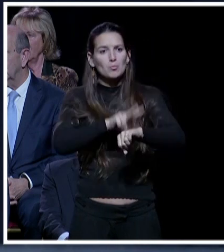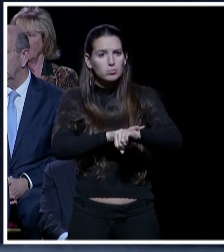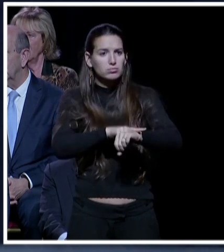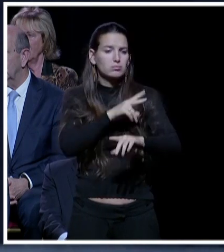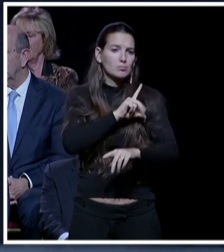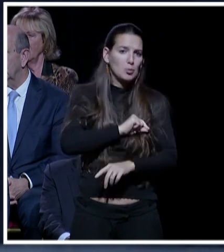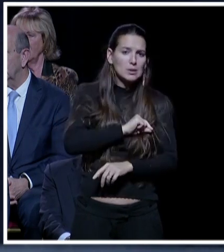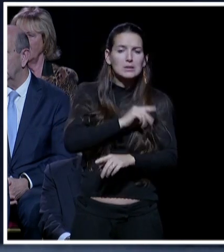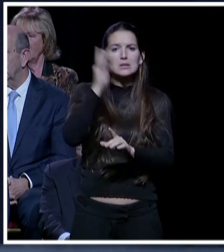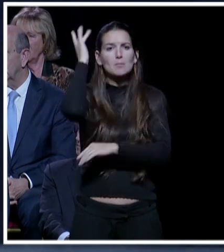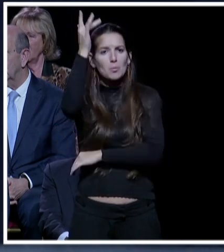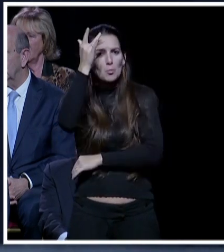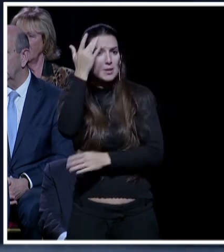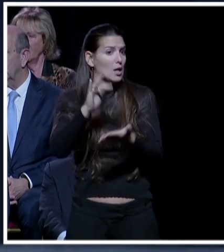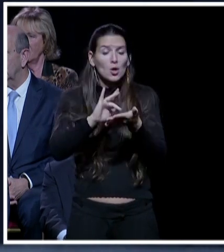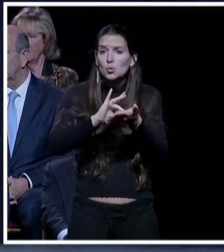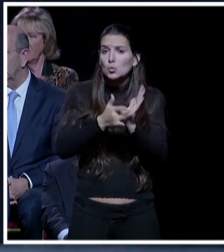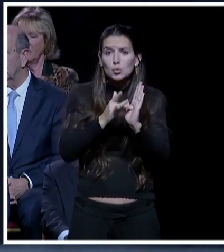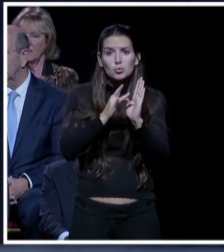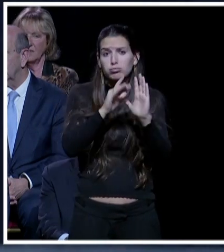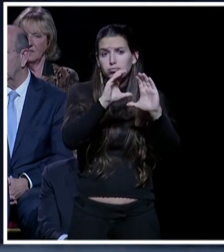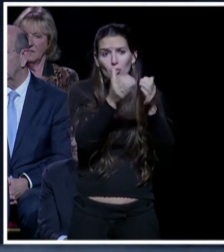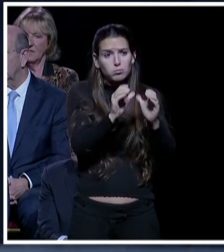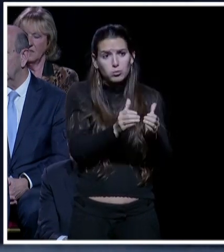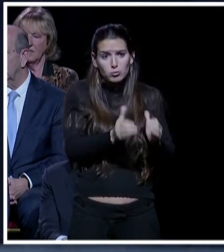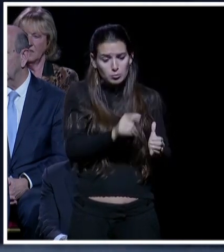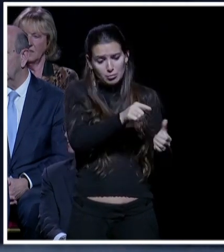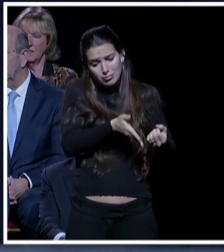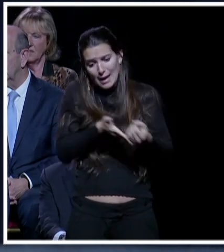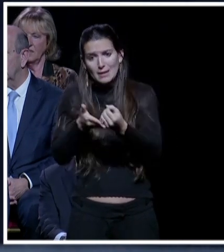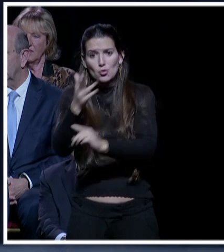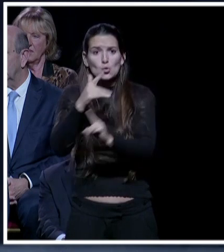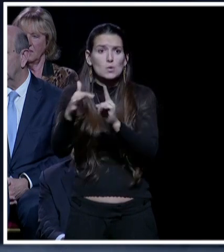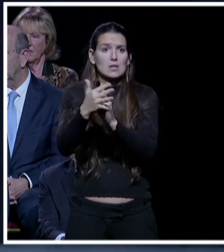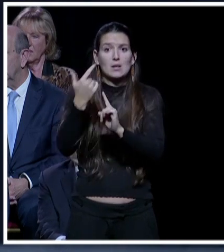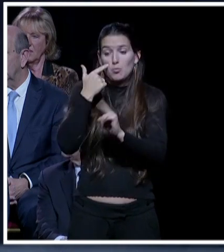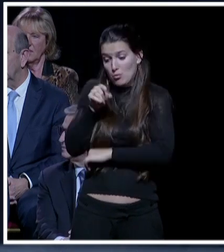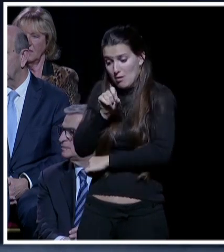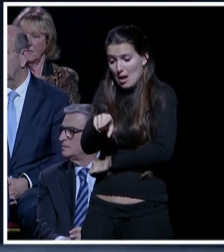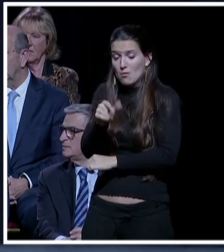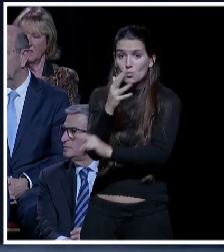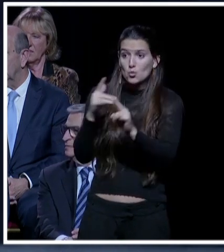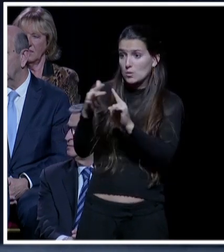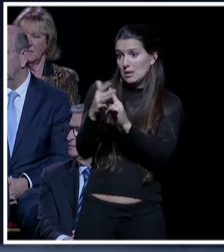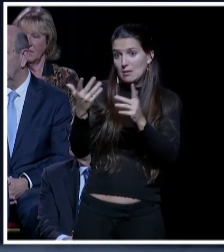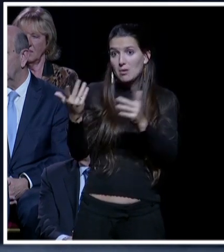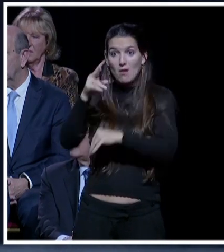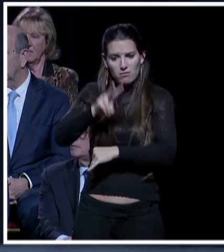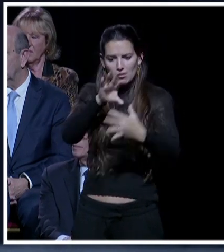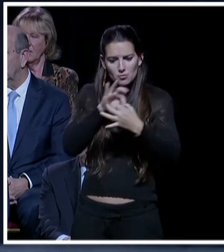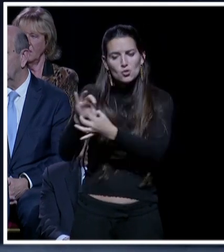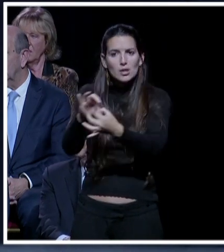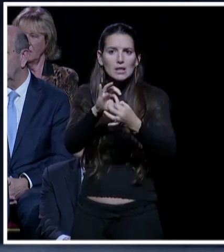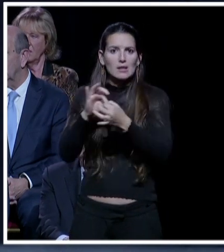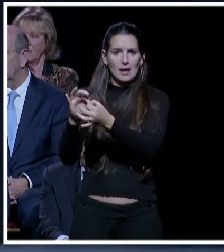des sapeurs-pompiers, tous ces acteurs qui font que notre société est une société à la fois qui peut compter sur une solidarité et